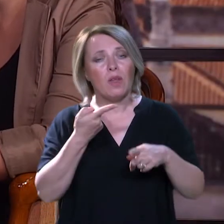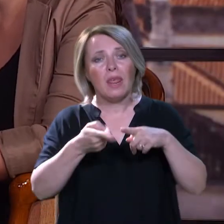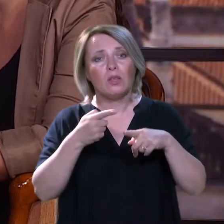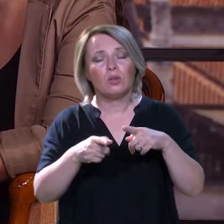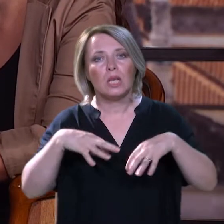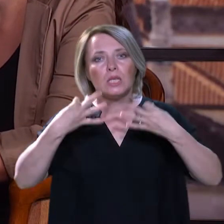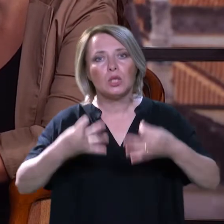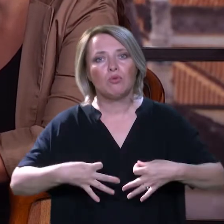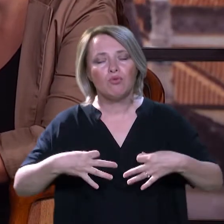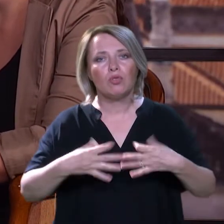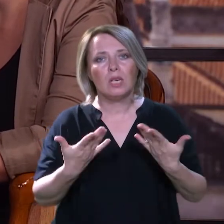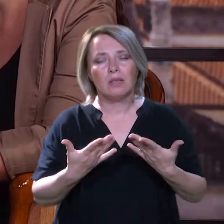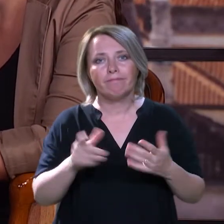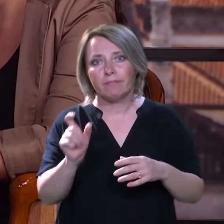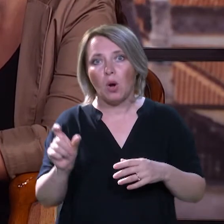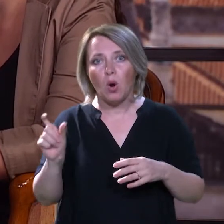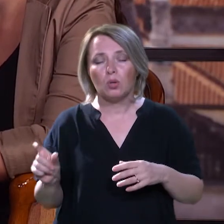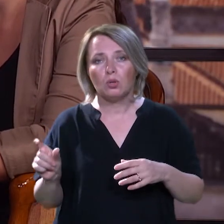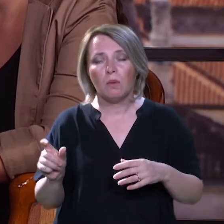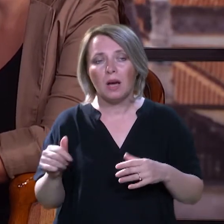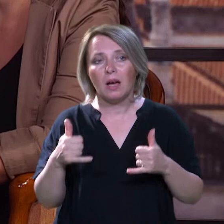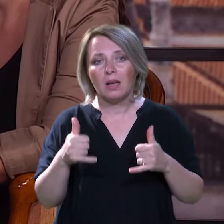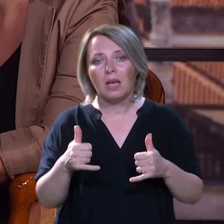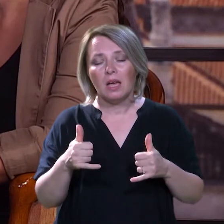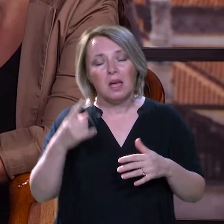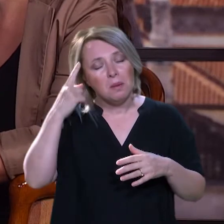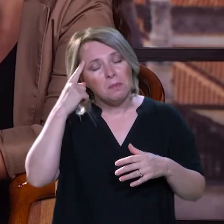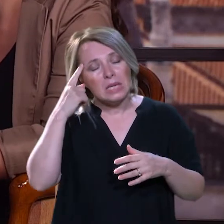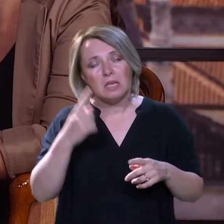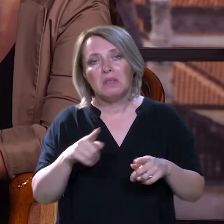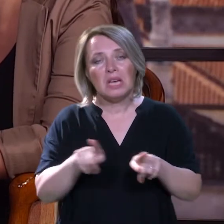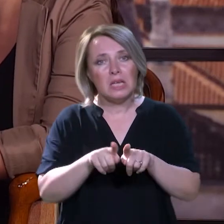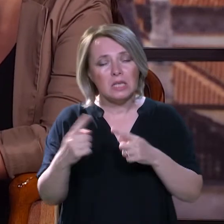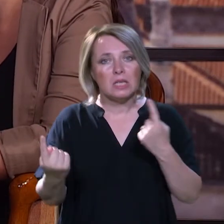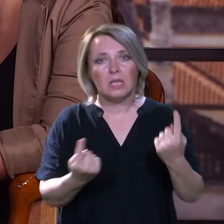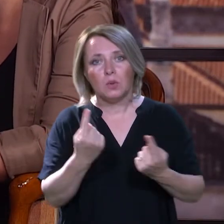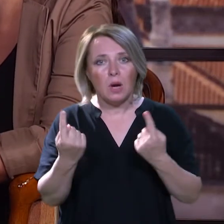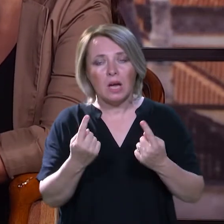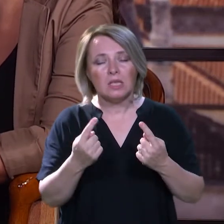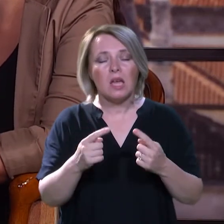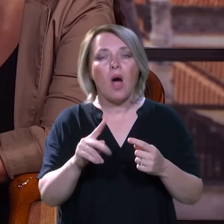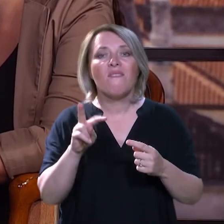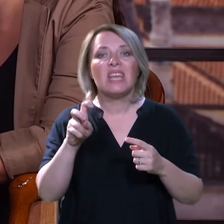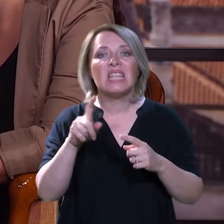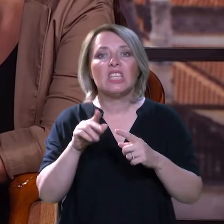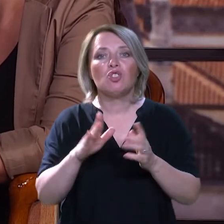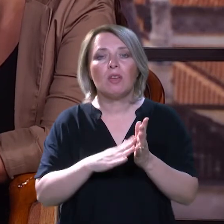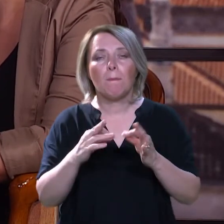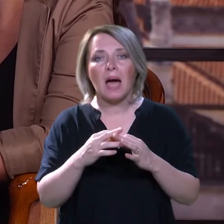o nedostatku stručnog kadra, pa evo iz prve ruke nekako čini mi se da je slična situacija i u